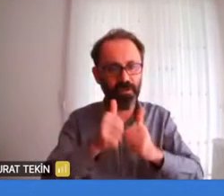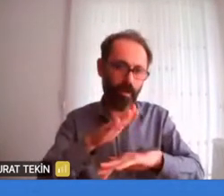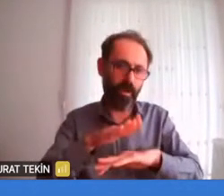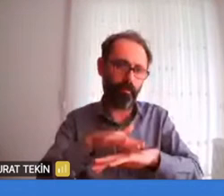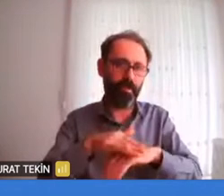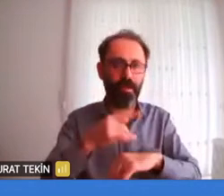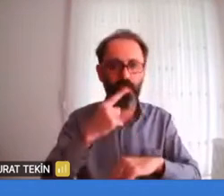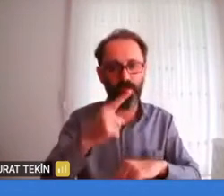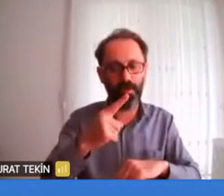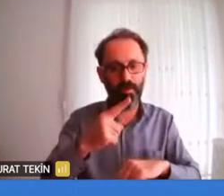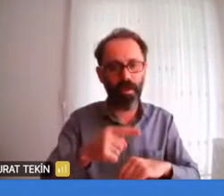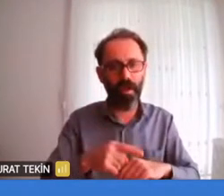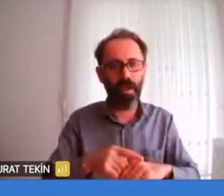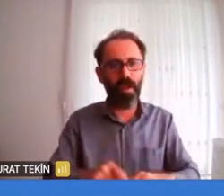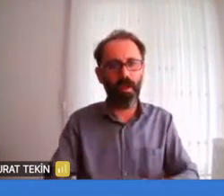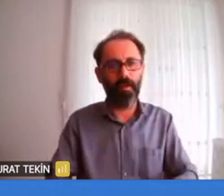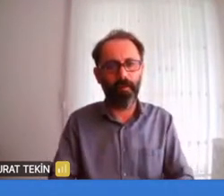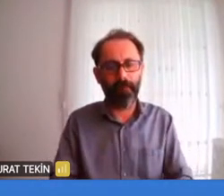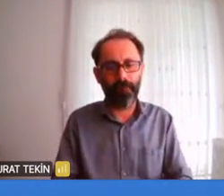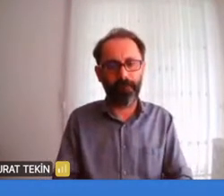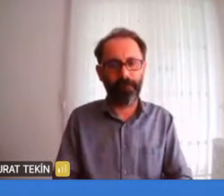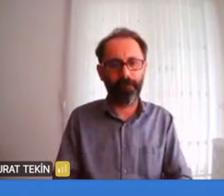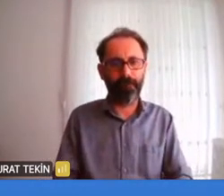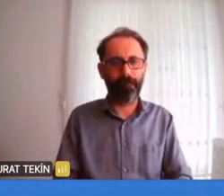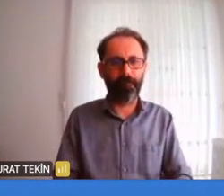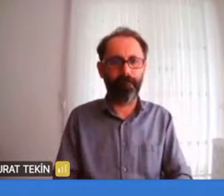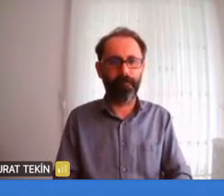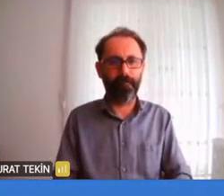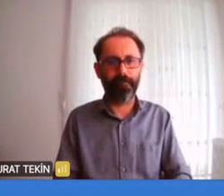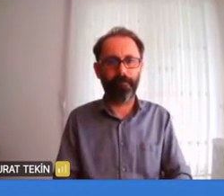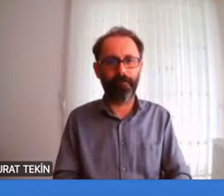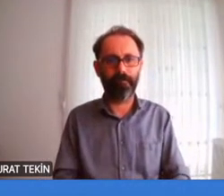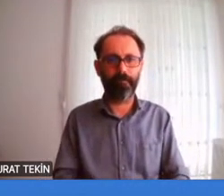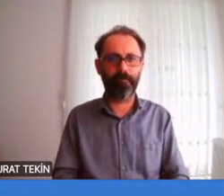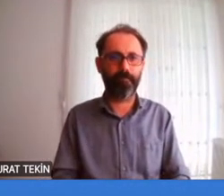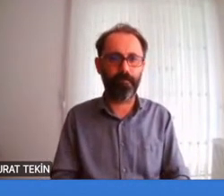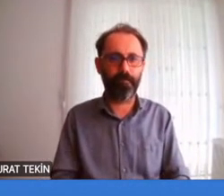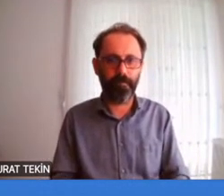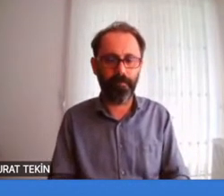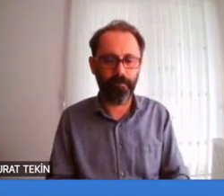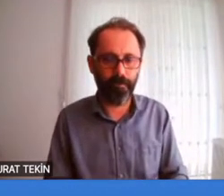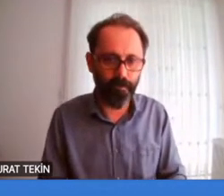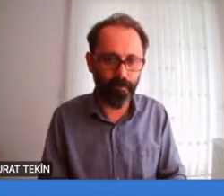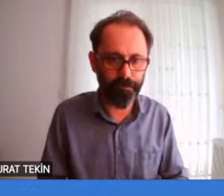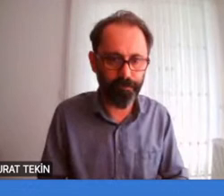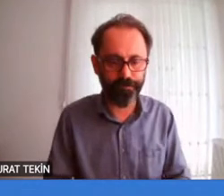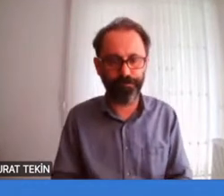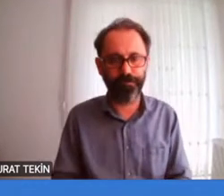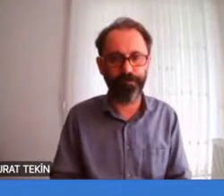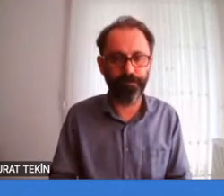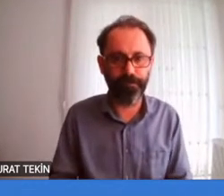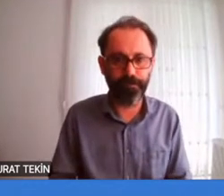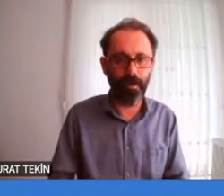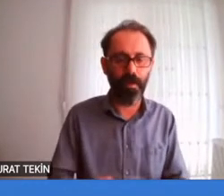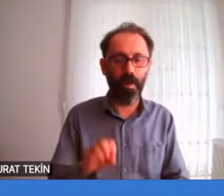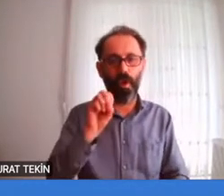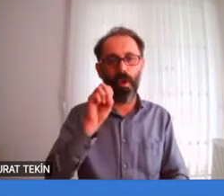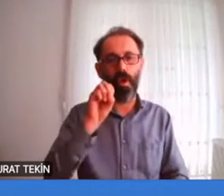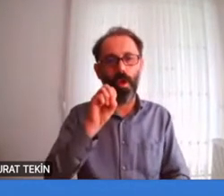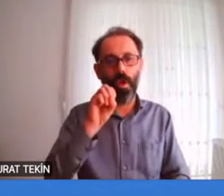aileler. Aslında konuşmamızda kendiliğinden ortaya çıkan bu temalar da çok kıymetli bence. Yani